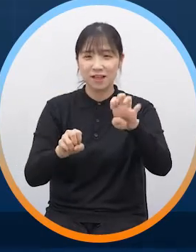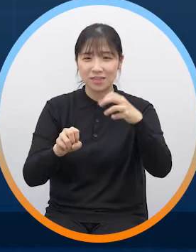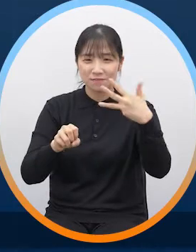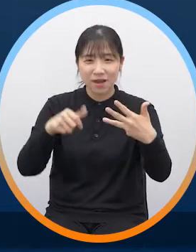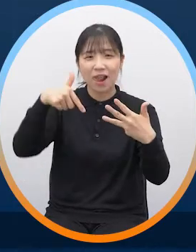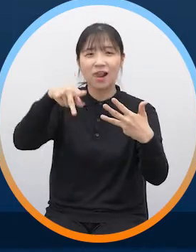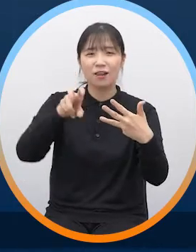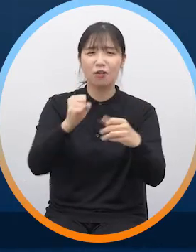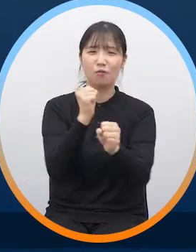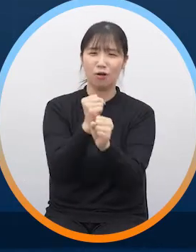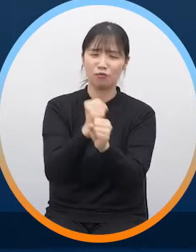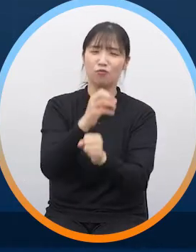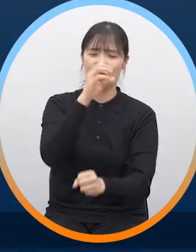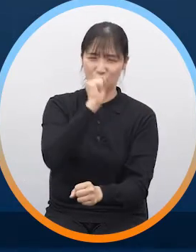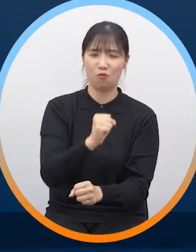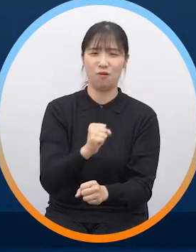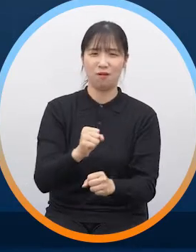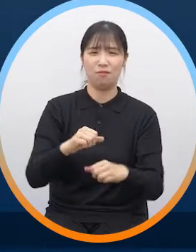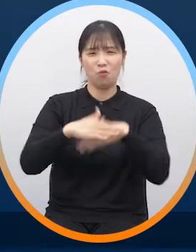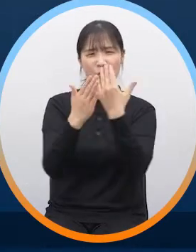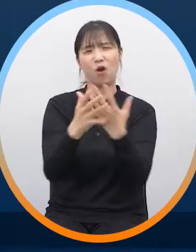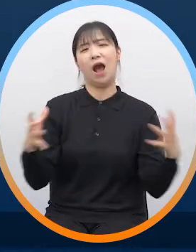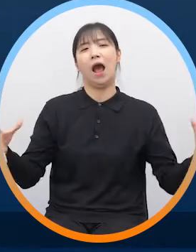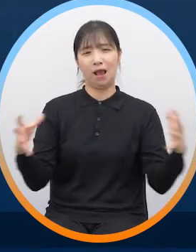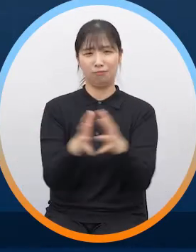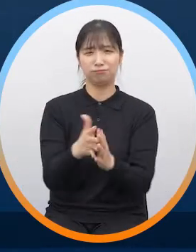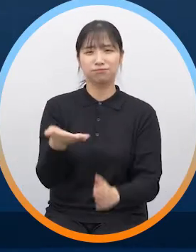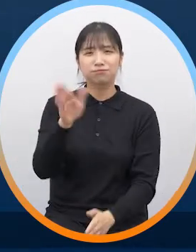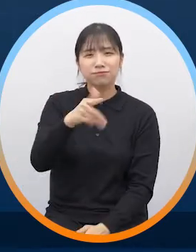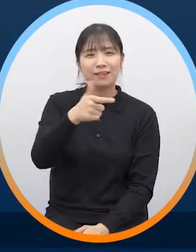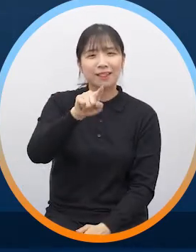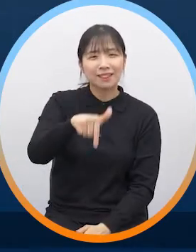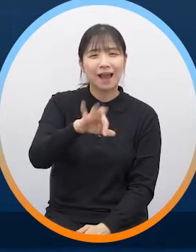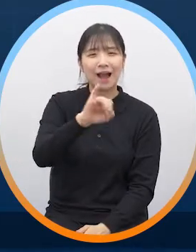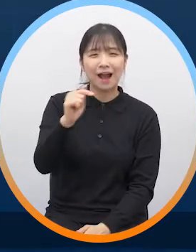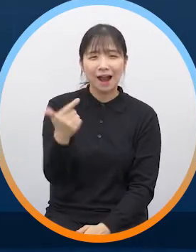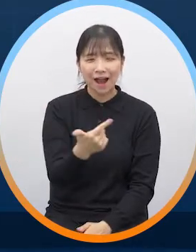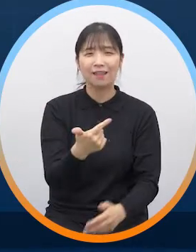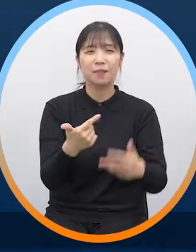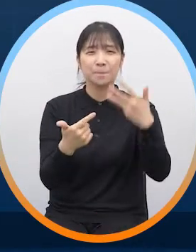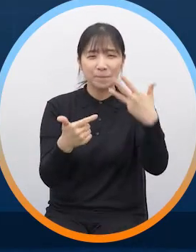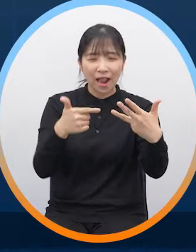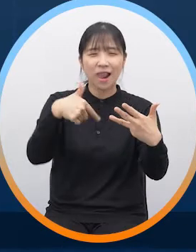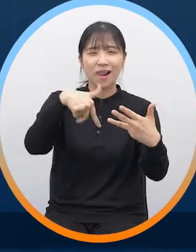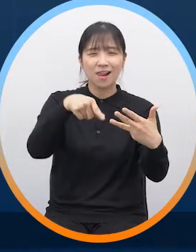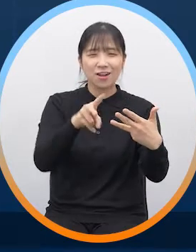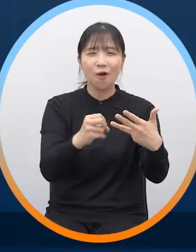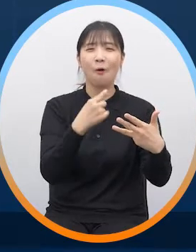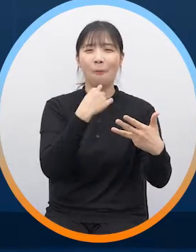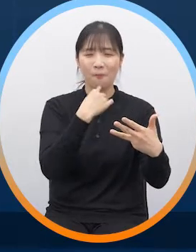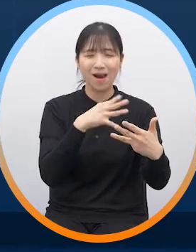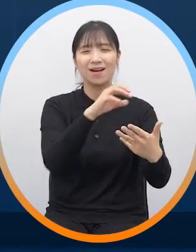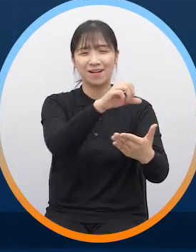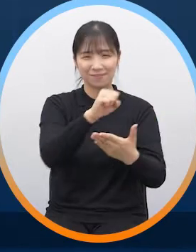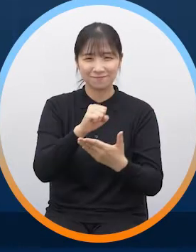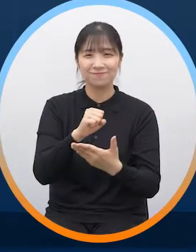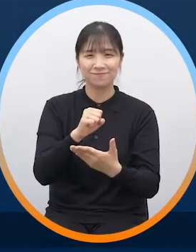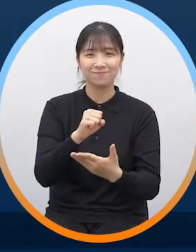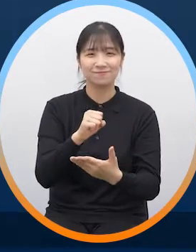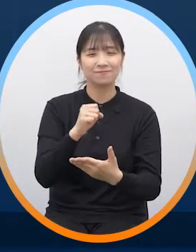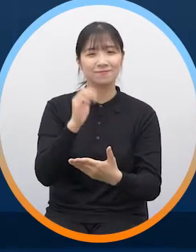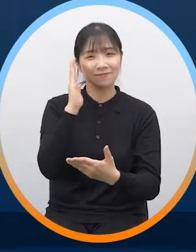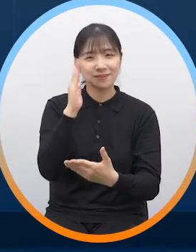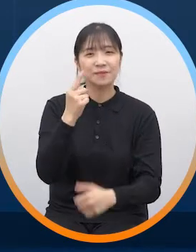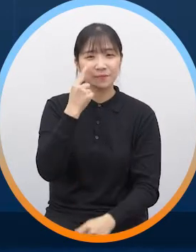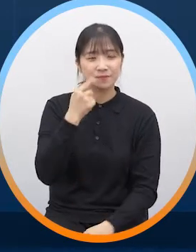이렇게 다 만들었으면 쓰겠어요. 다 합해서. 그런데 나간 팔경만 가지고 얘기를 하자면,